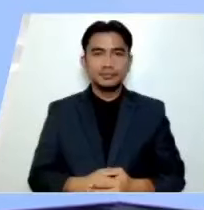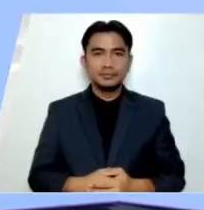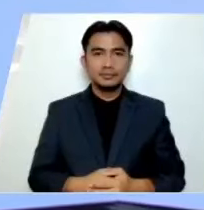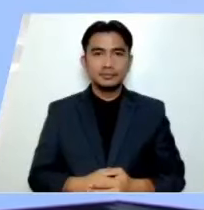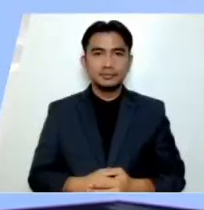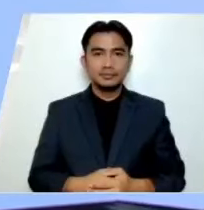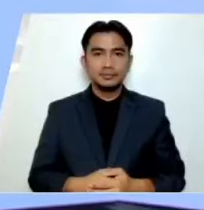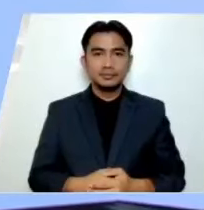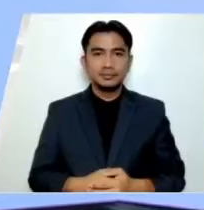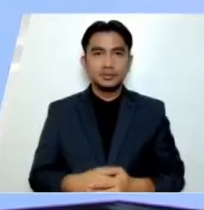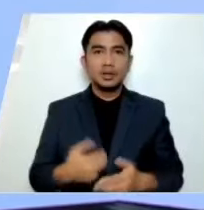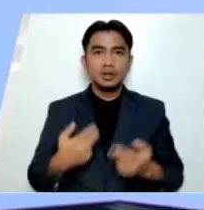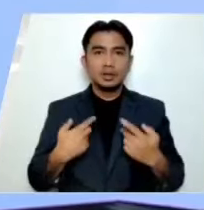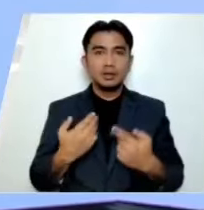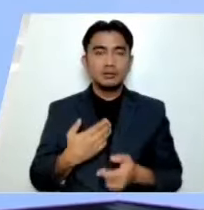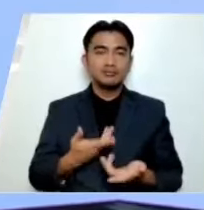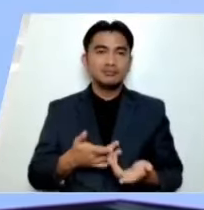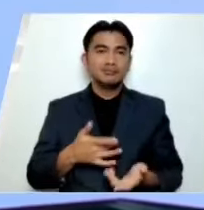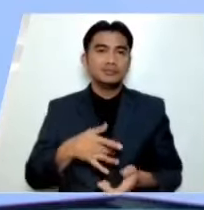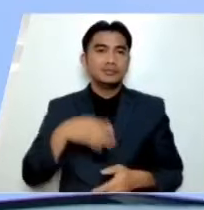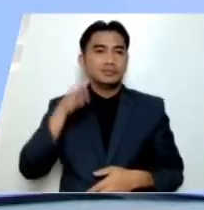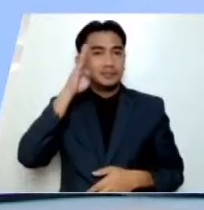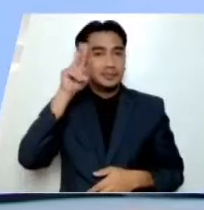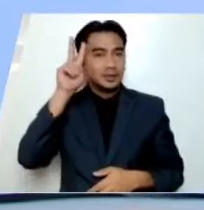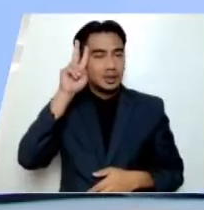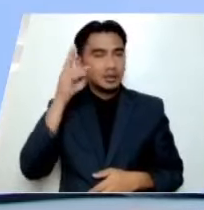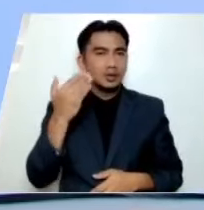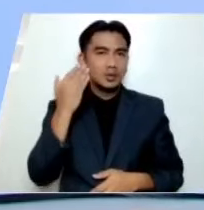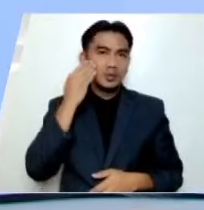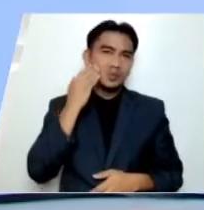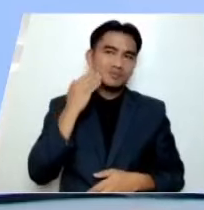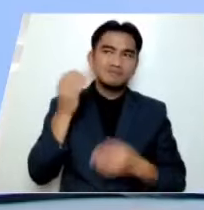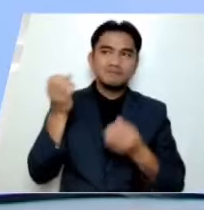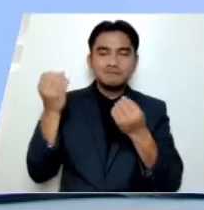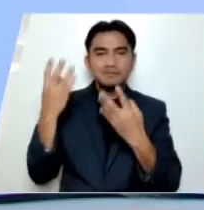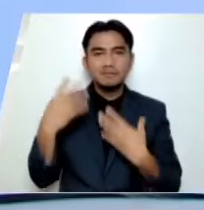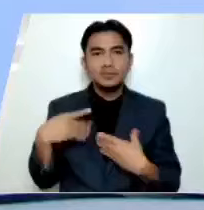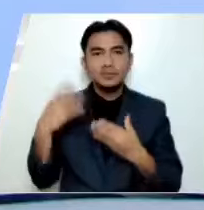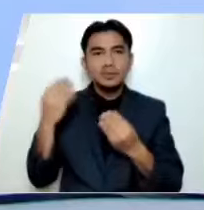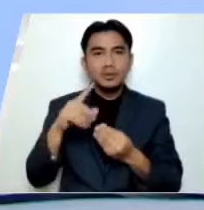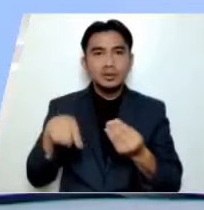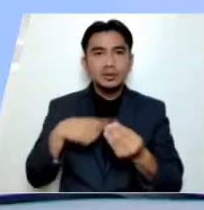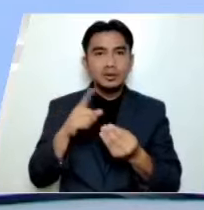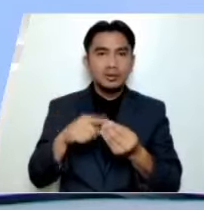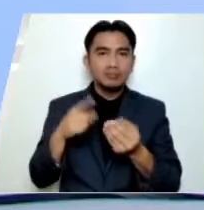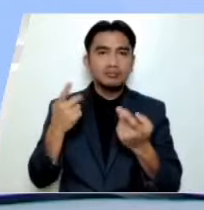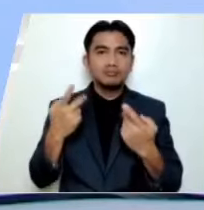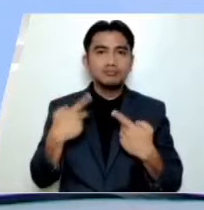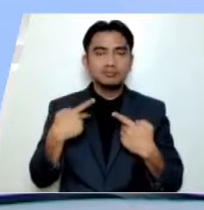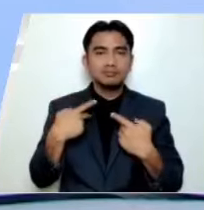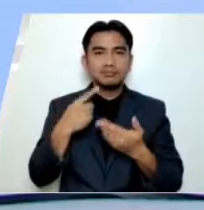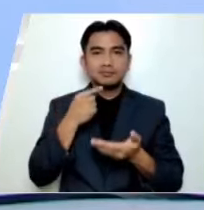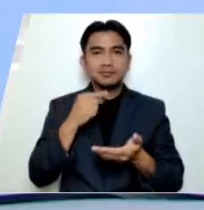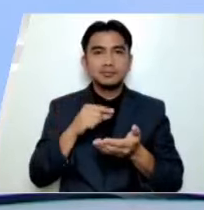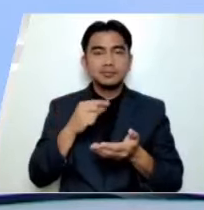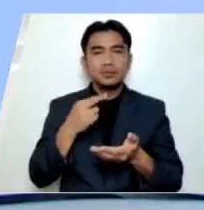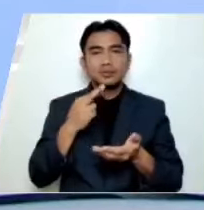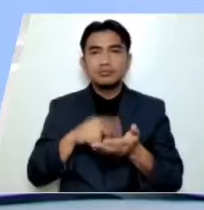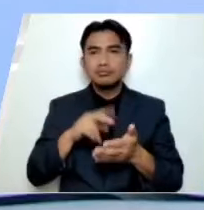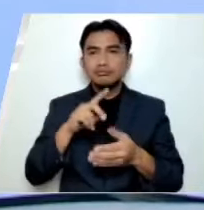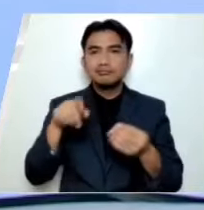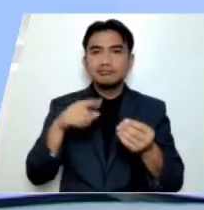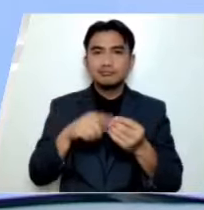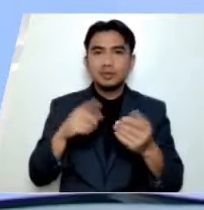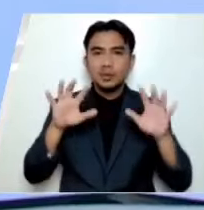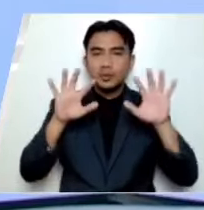Nakulangan si Pangulong Marcos sa mga natatanggap na report kaugnay ng bagyo at habagat. Para makita mismo ang sitwasyon,